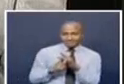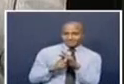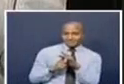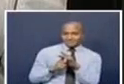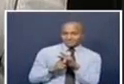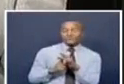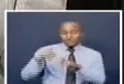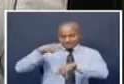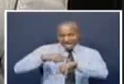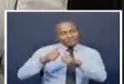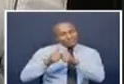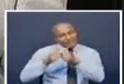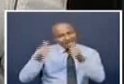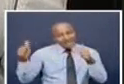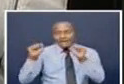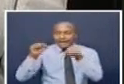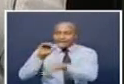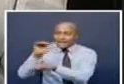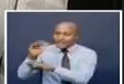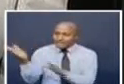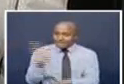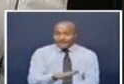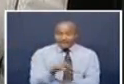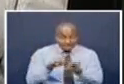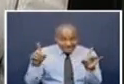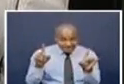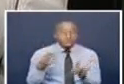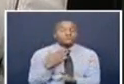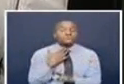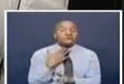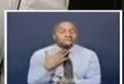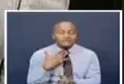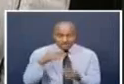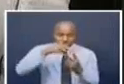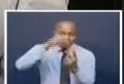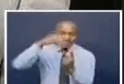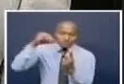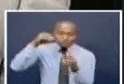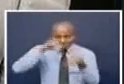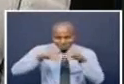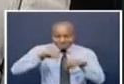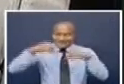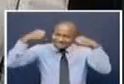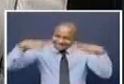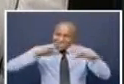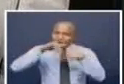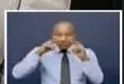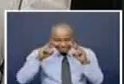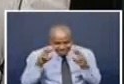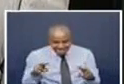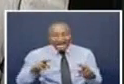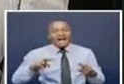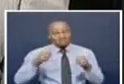ya kutosha kurudisha hiyo watu kwa chama. Lakini nataka kufanya ile nomination ambayo iko transparent ili kila mtu